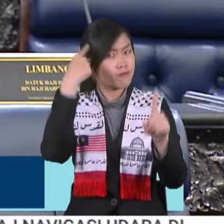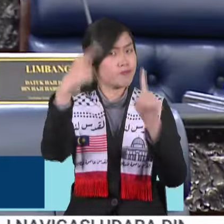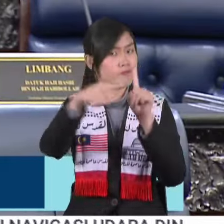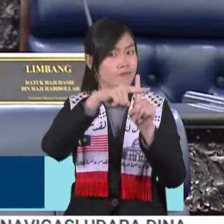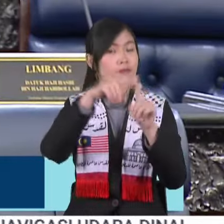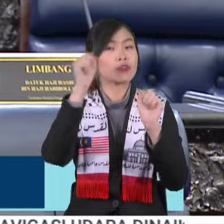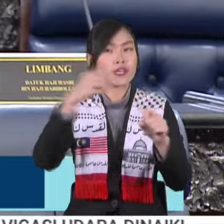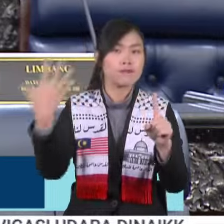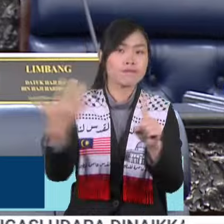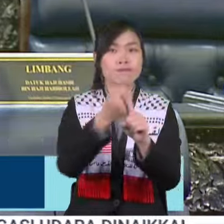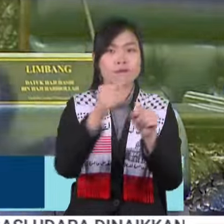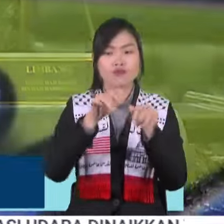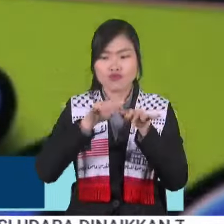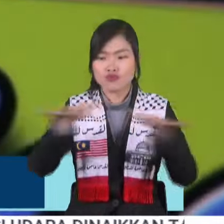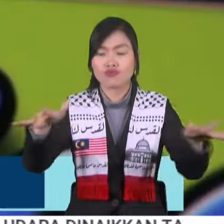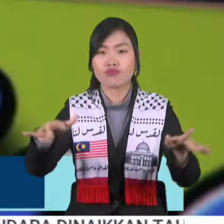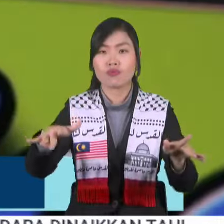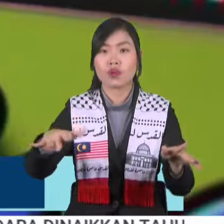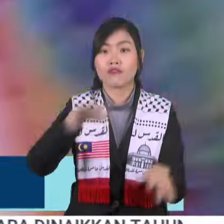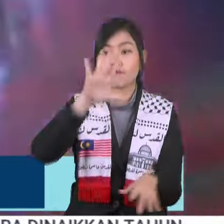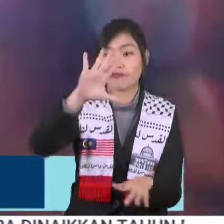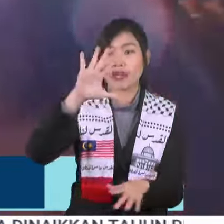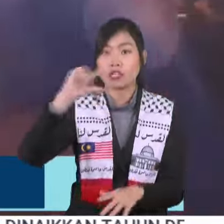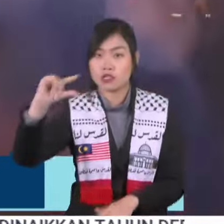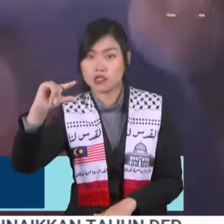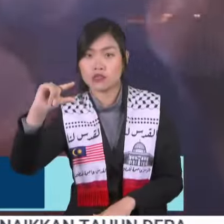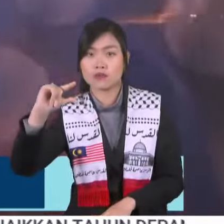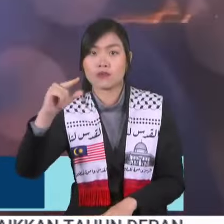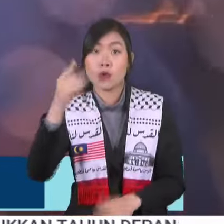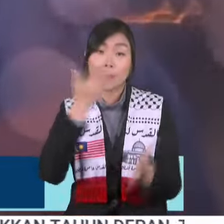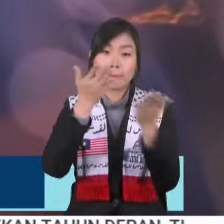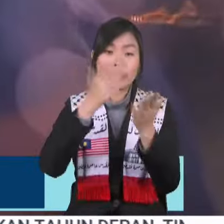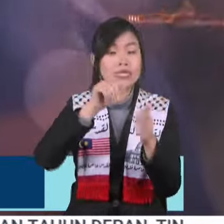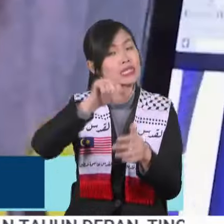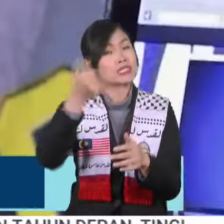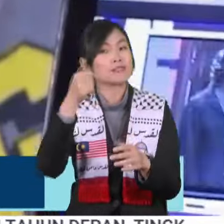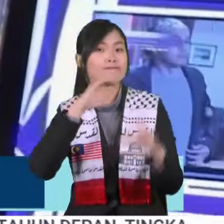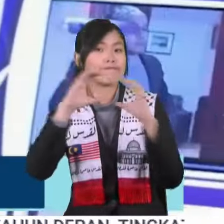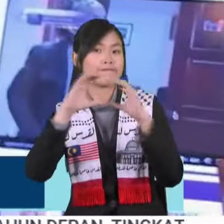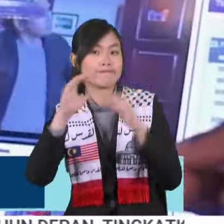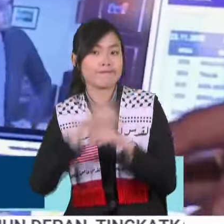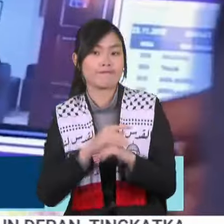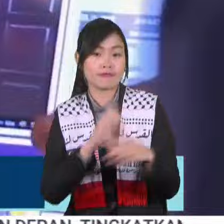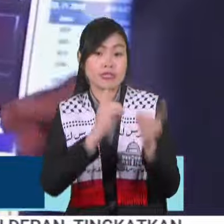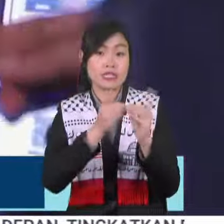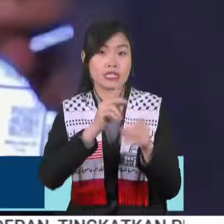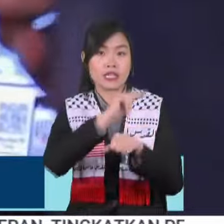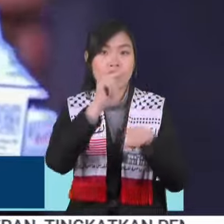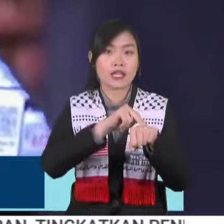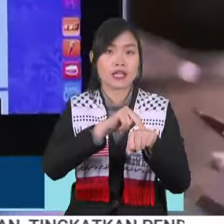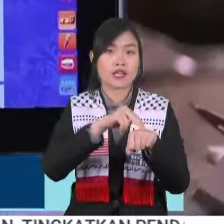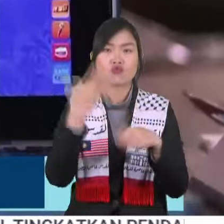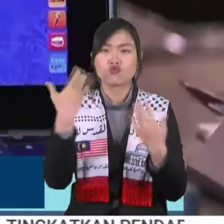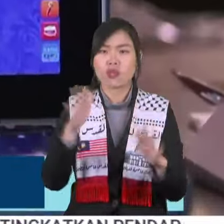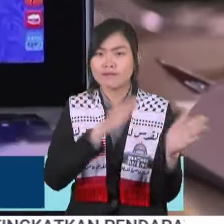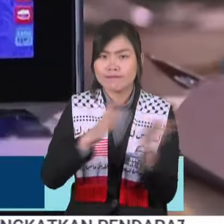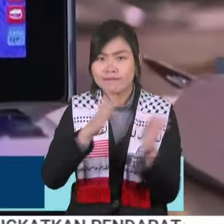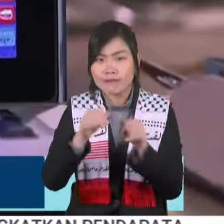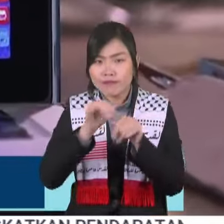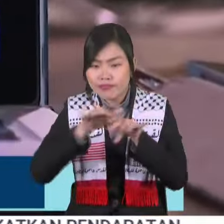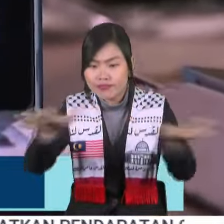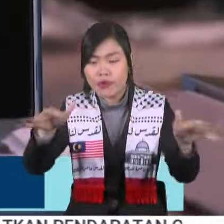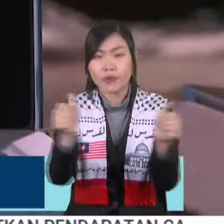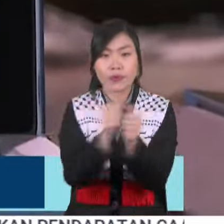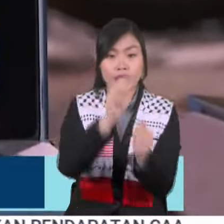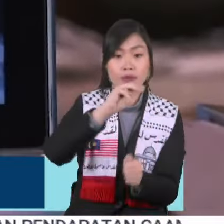dicapai menerusi perluasan penggunaan 5G kepada perkhidmatan selain telekomunikasi. Digital Nasional Berhad telah merancang perluasan itu